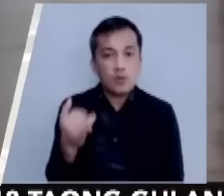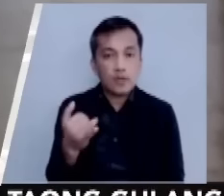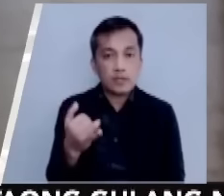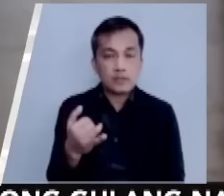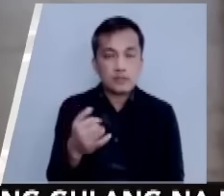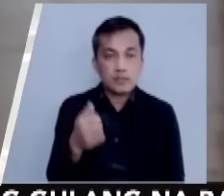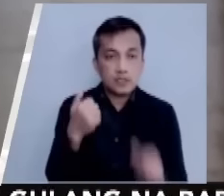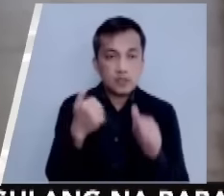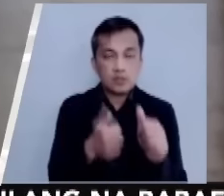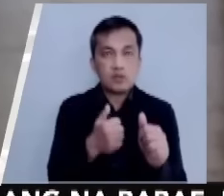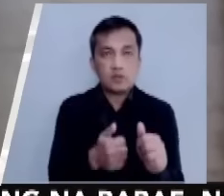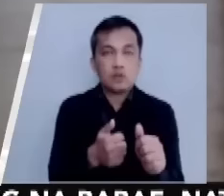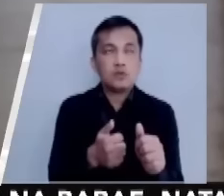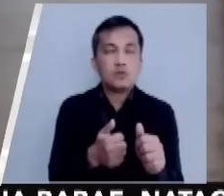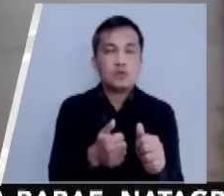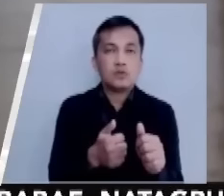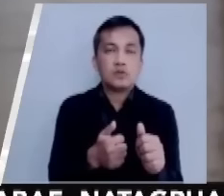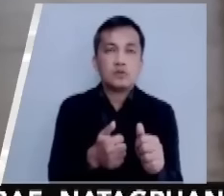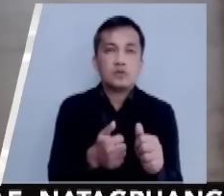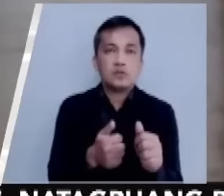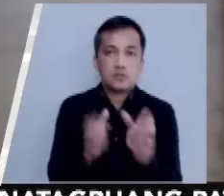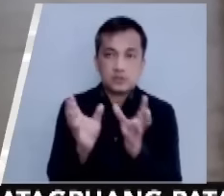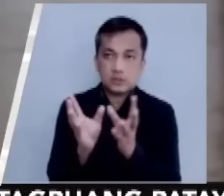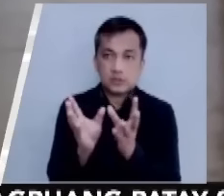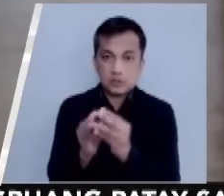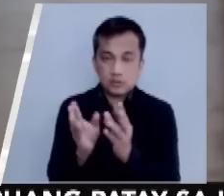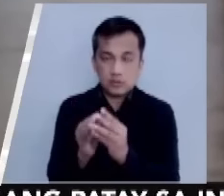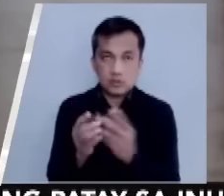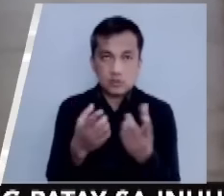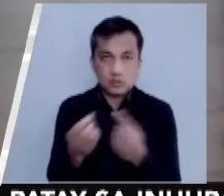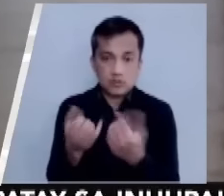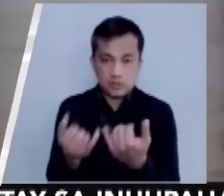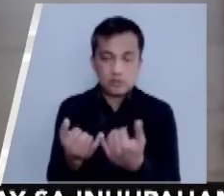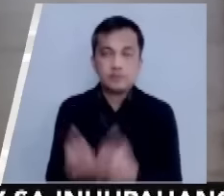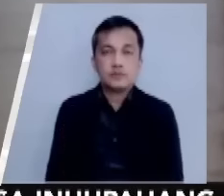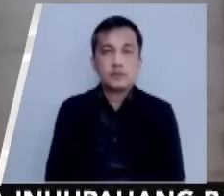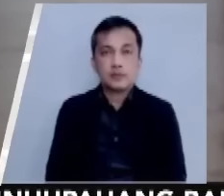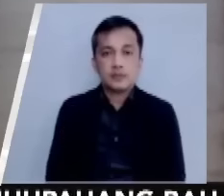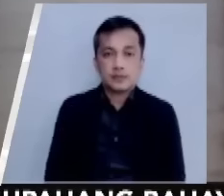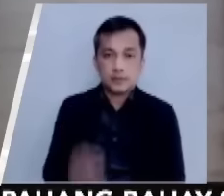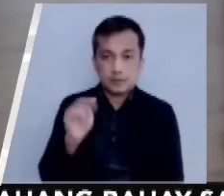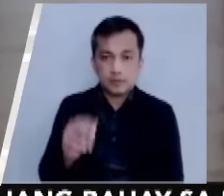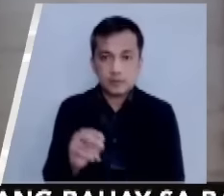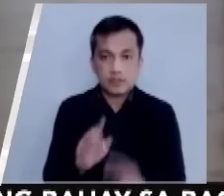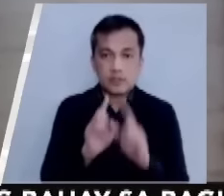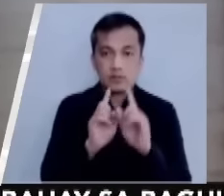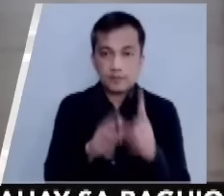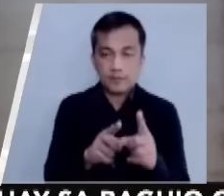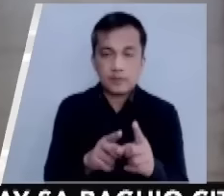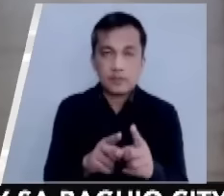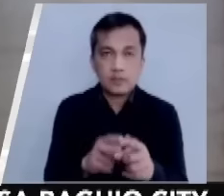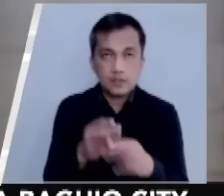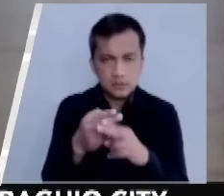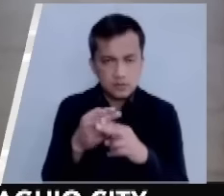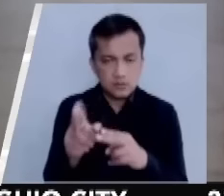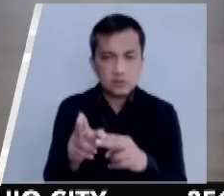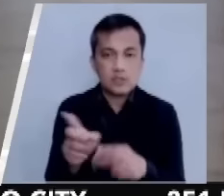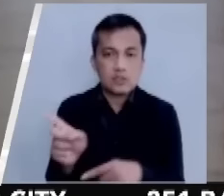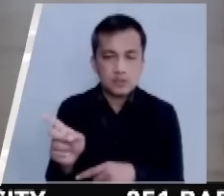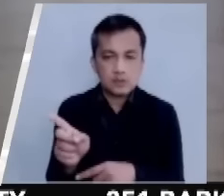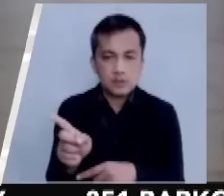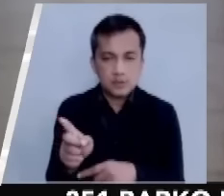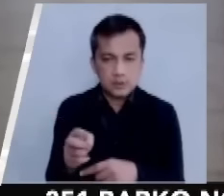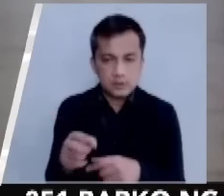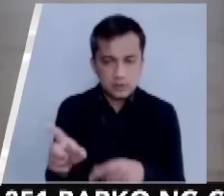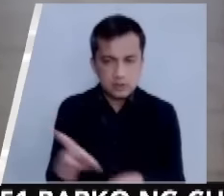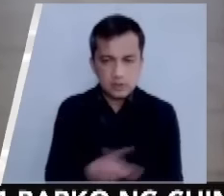talaga nila yung session na gagawin ngayong araw, kaya kailangan silang dumalo doon at kaya ilang minuto lang talaga yung itinagal nila sa